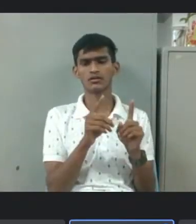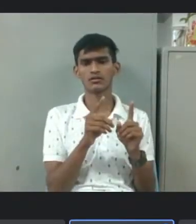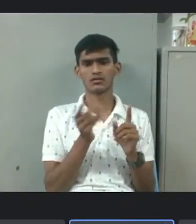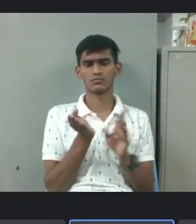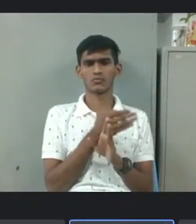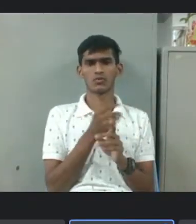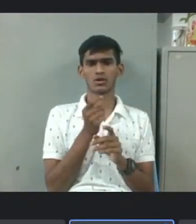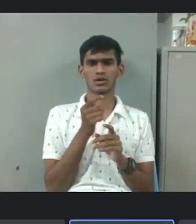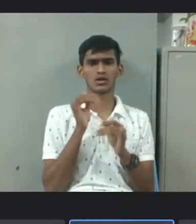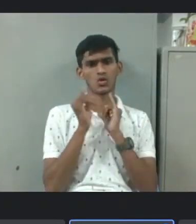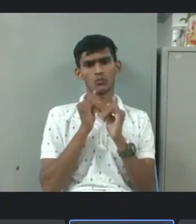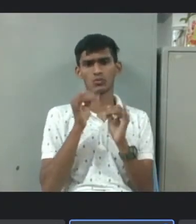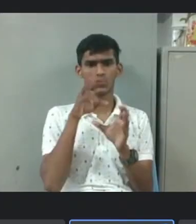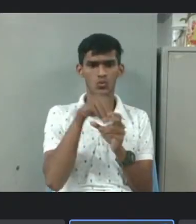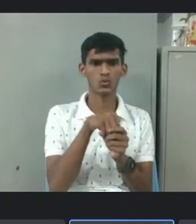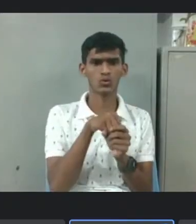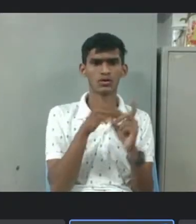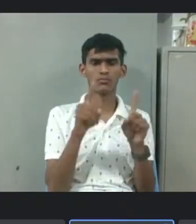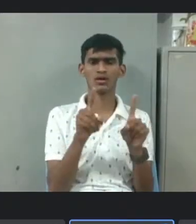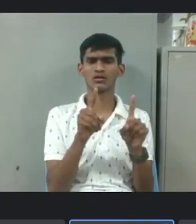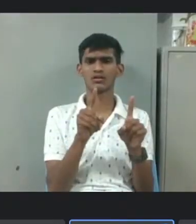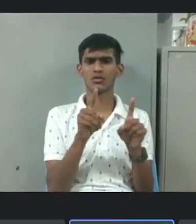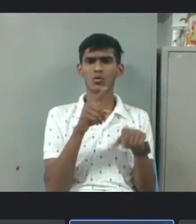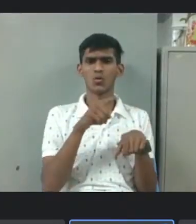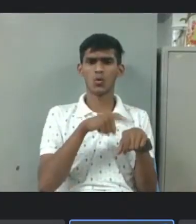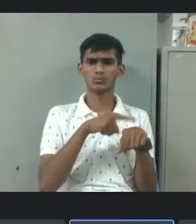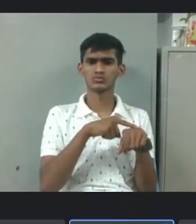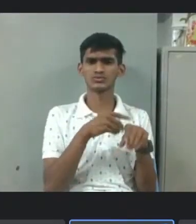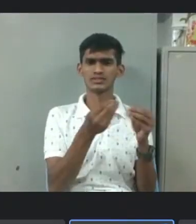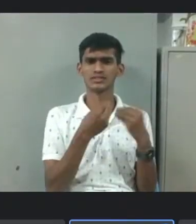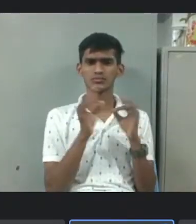ഞങ്ങൾക്ക് തോന്നുന്നത് ഇങ്ങനെ ഡിസേബിലിറ്റീസിനെ വിളിക്കില്ല എന്നുണ്ടോ?